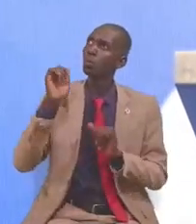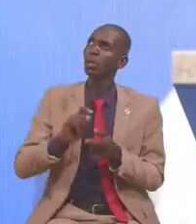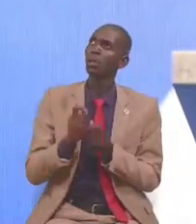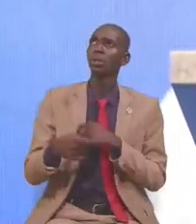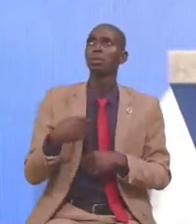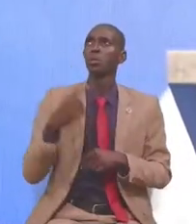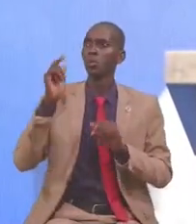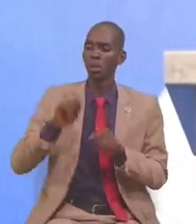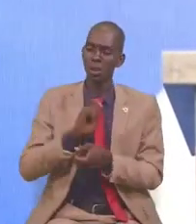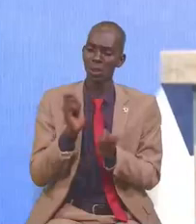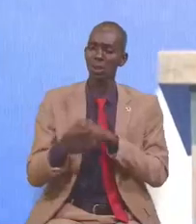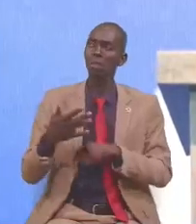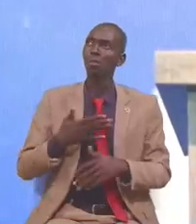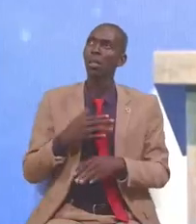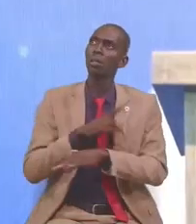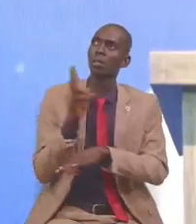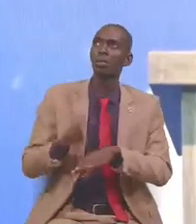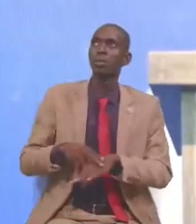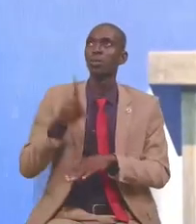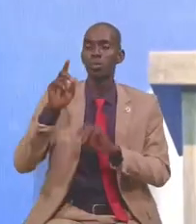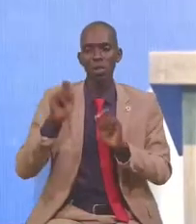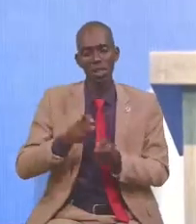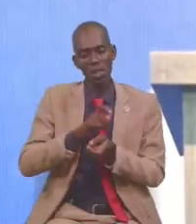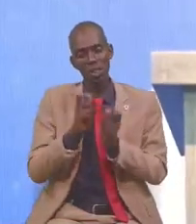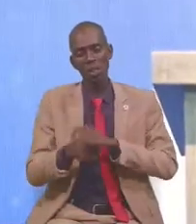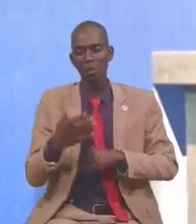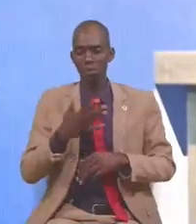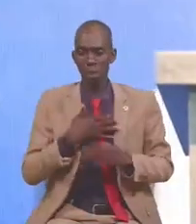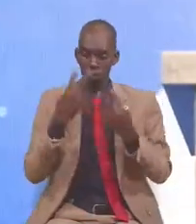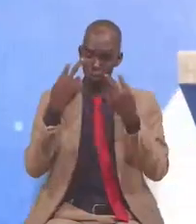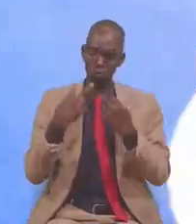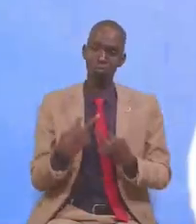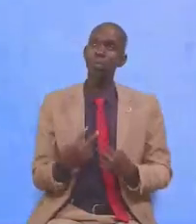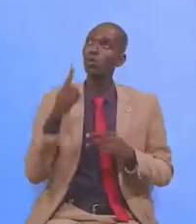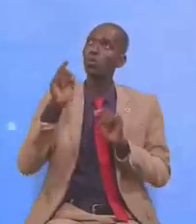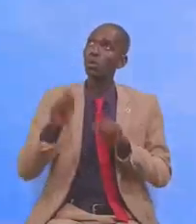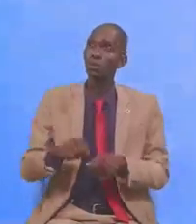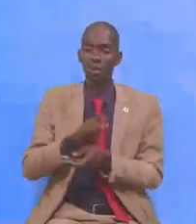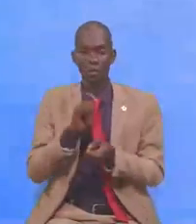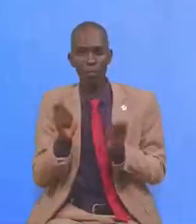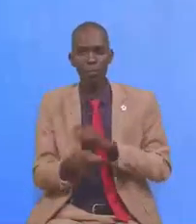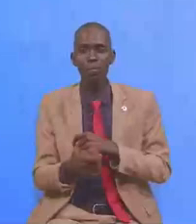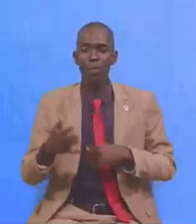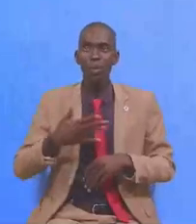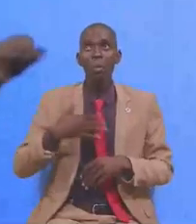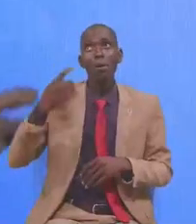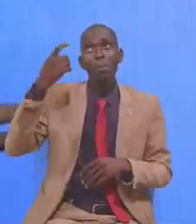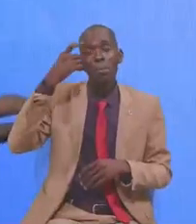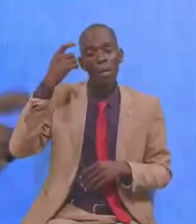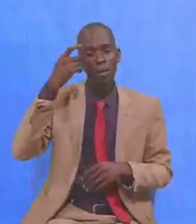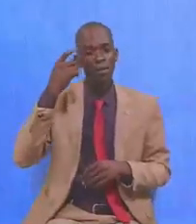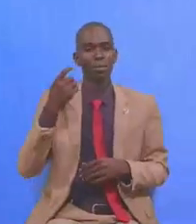changer ma nature. Tu peux changer mon apparence. Tu peux changer, oui,